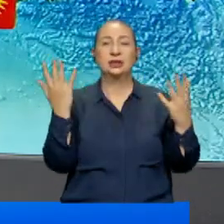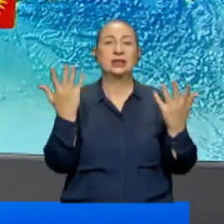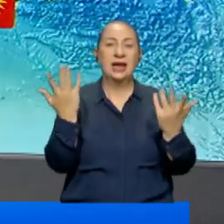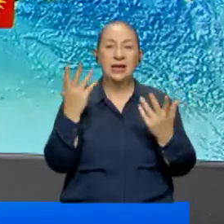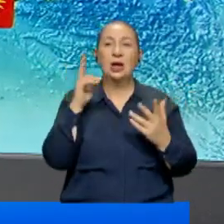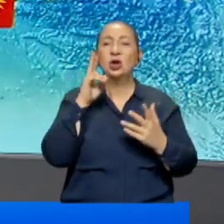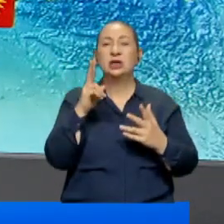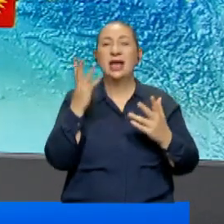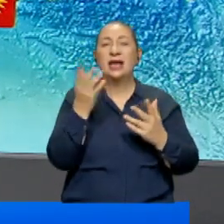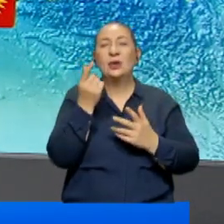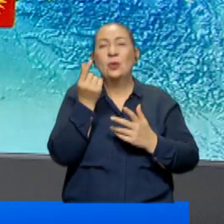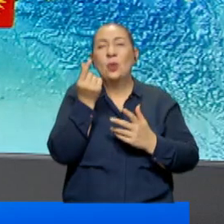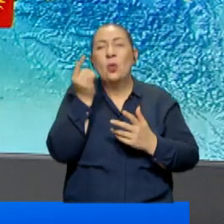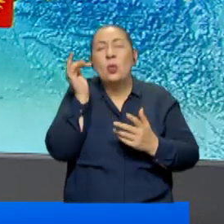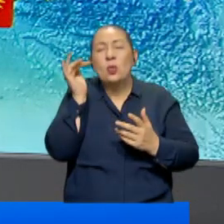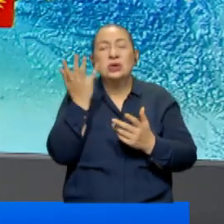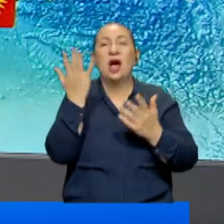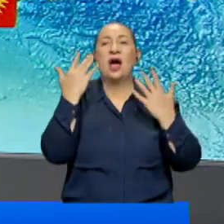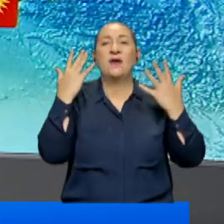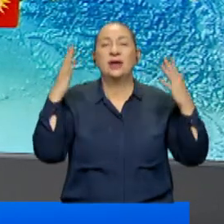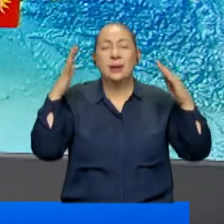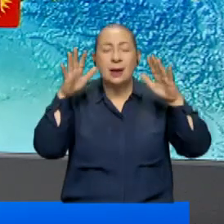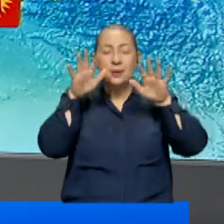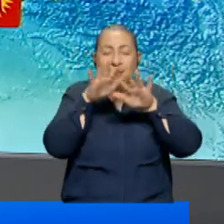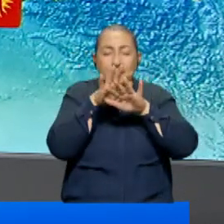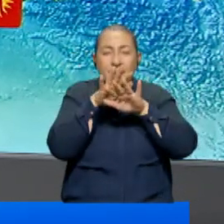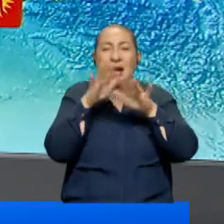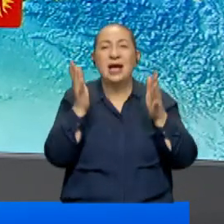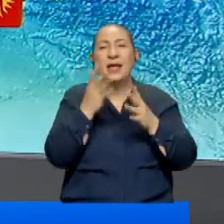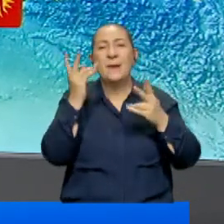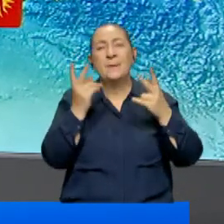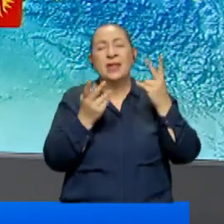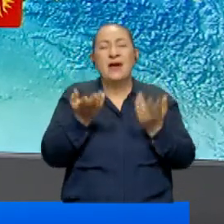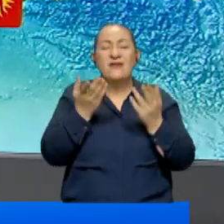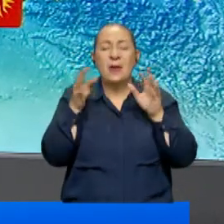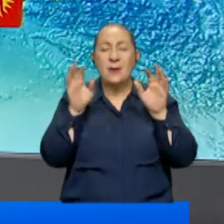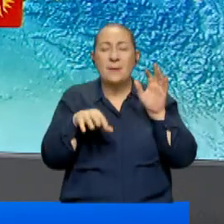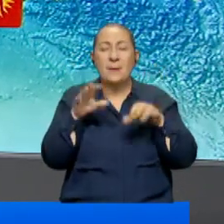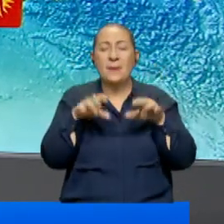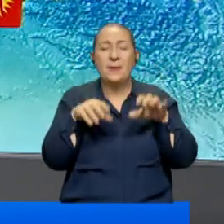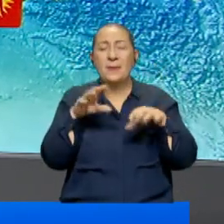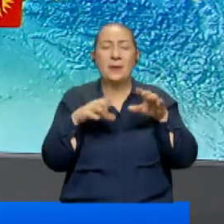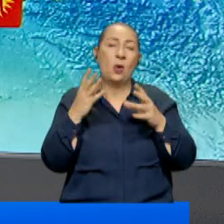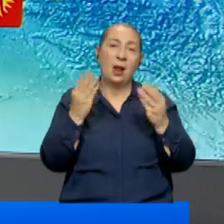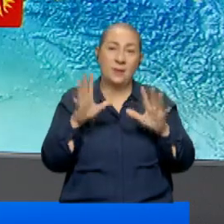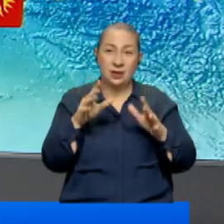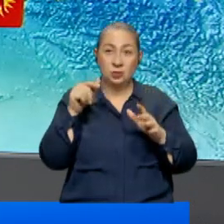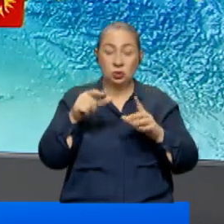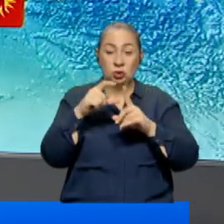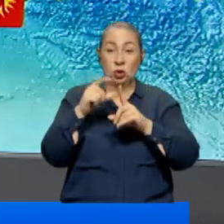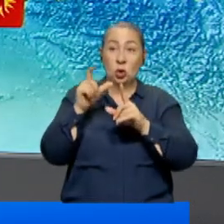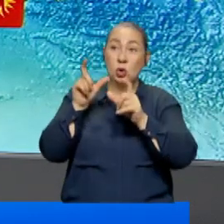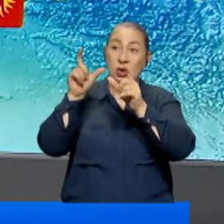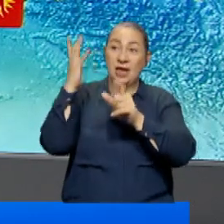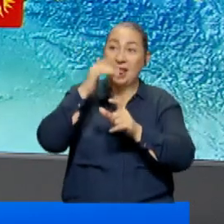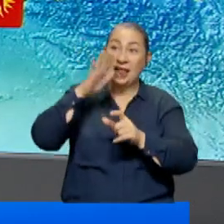Yani görülecek en uç olay havanın kapalı olması. Hatta yer yer hafif yağışın görülme ihtimali var bugün Doğu Karadeniz